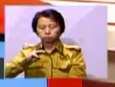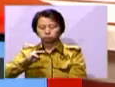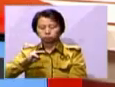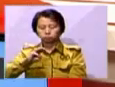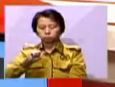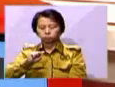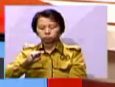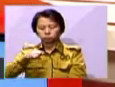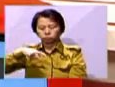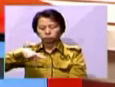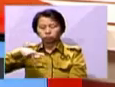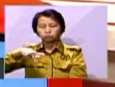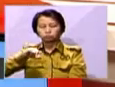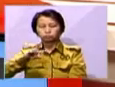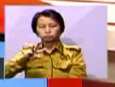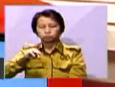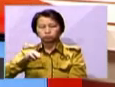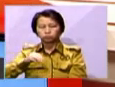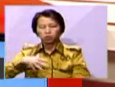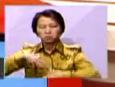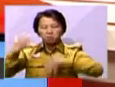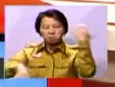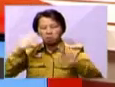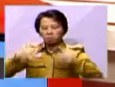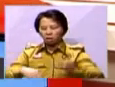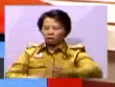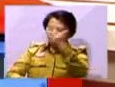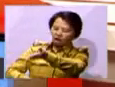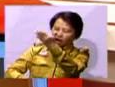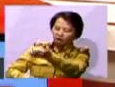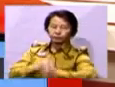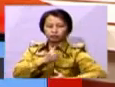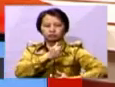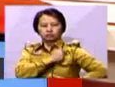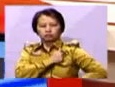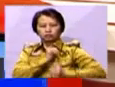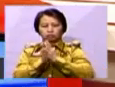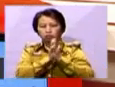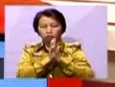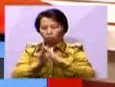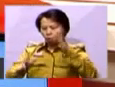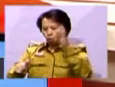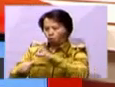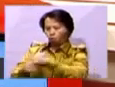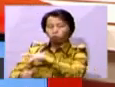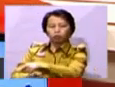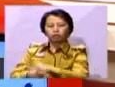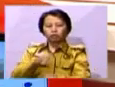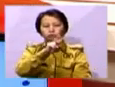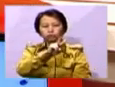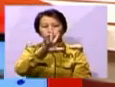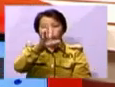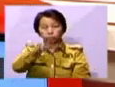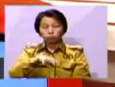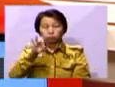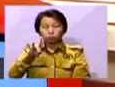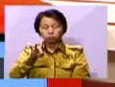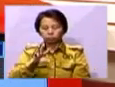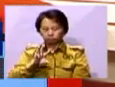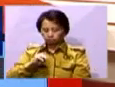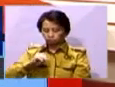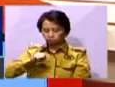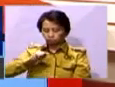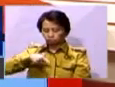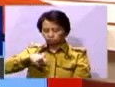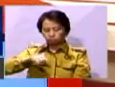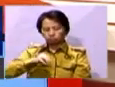Islam Malaysia MAPIM pula mengutuk sekeras-kerasnya serangan tentera Myanmar terhadap etnik Rohingya sejak 25 Ogos lalu. MAPIM juga